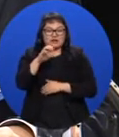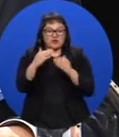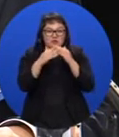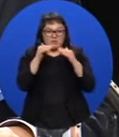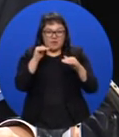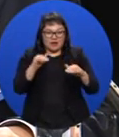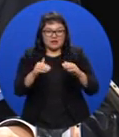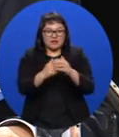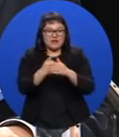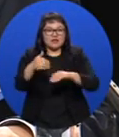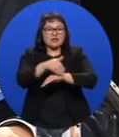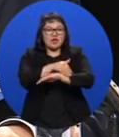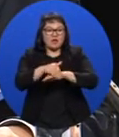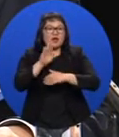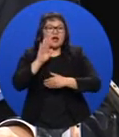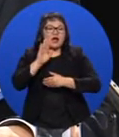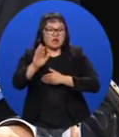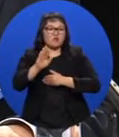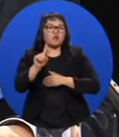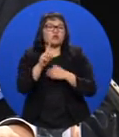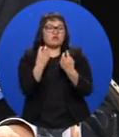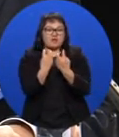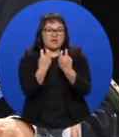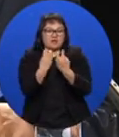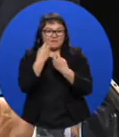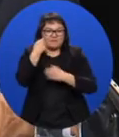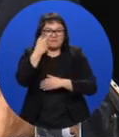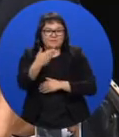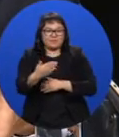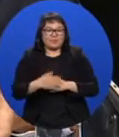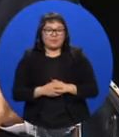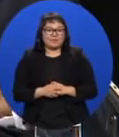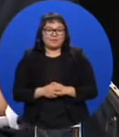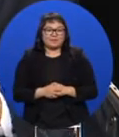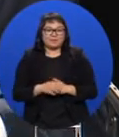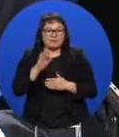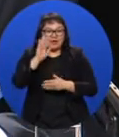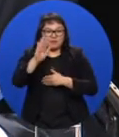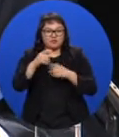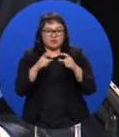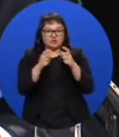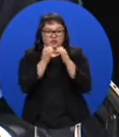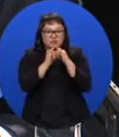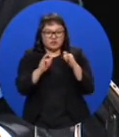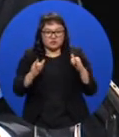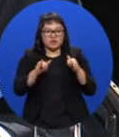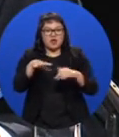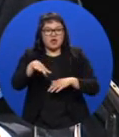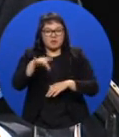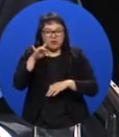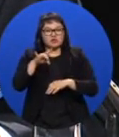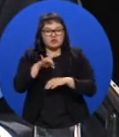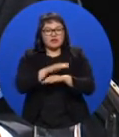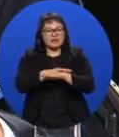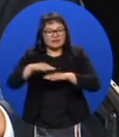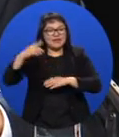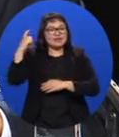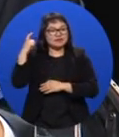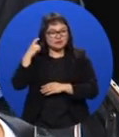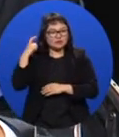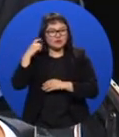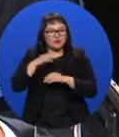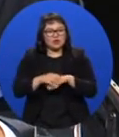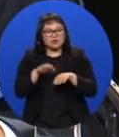계획 앞으로 어떻게 해나가실 계획입니까? 앞으로 이제 지역 주민들의 얘기를 우선적으로 수용을 해야 되겠죠. 지금